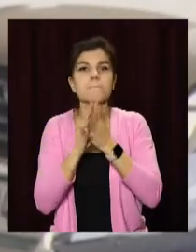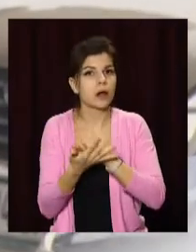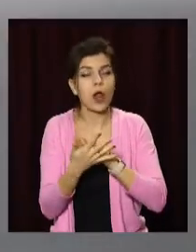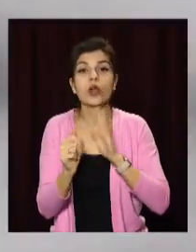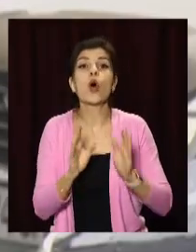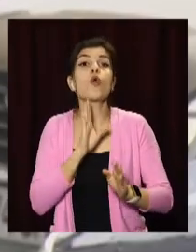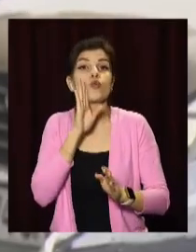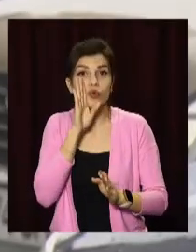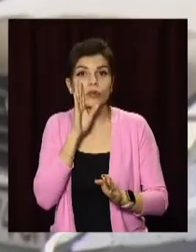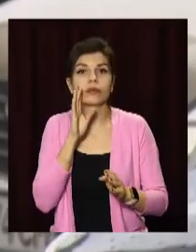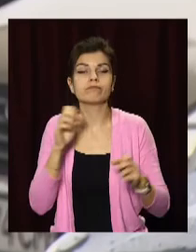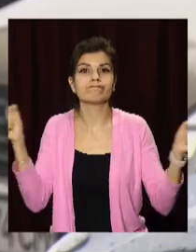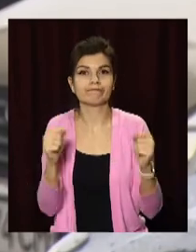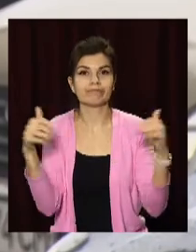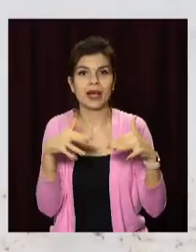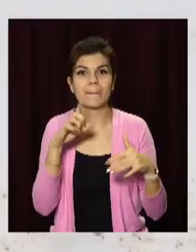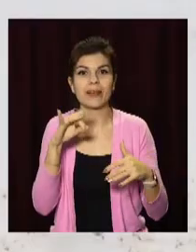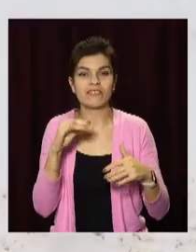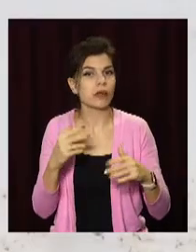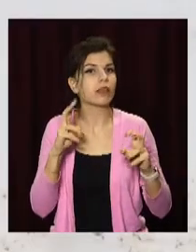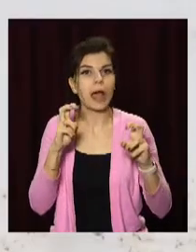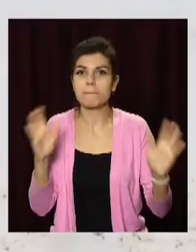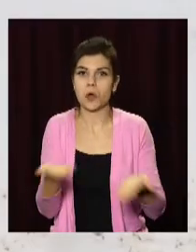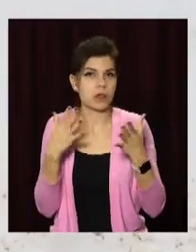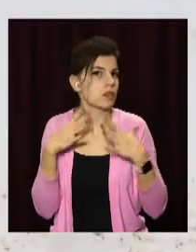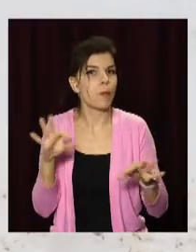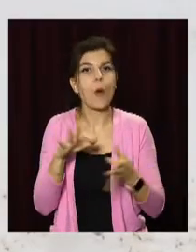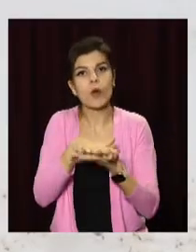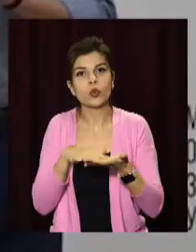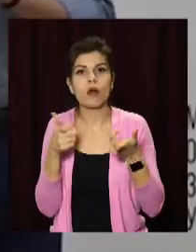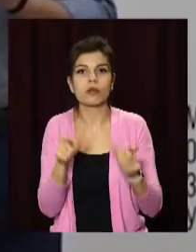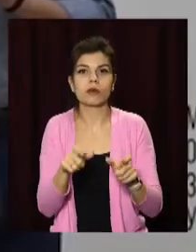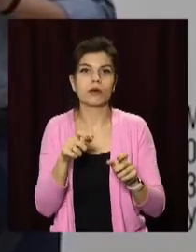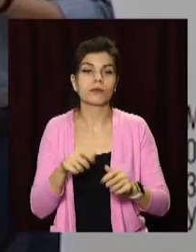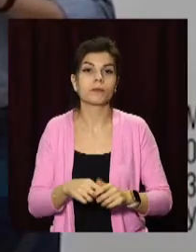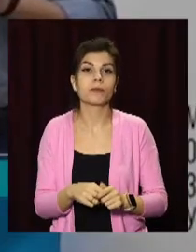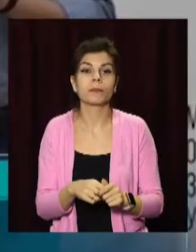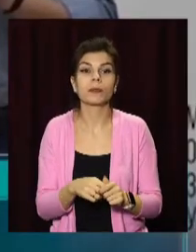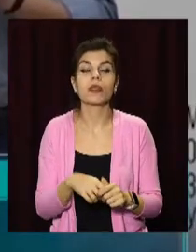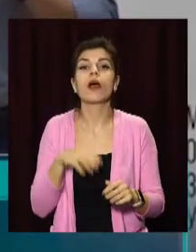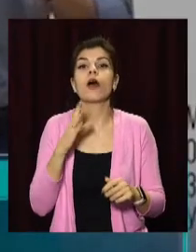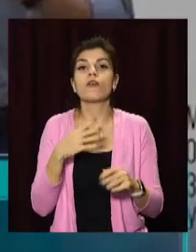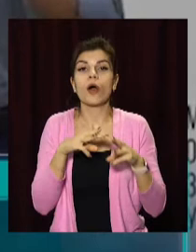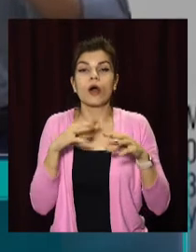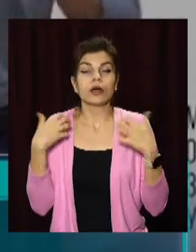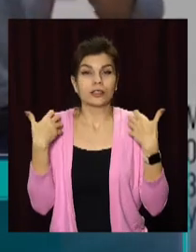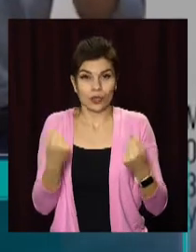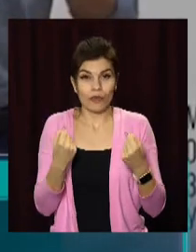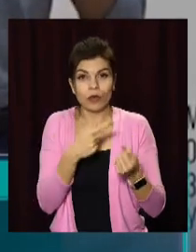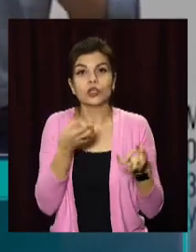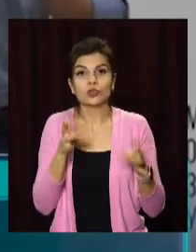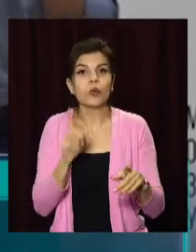на традиційному брифінгу вже не піднімав цієї теми. Позиція Міністерства охорони здоров'я